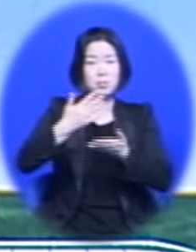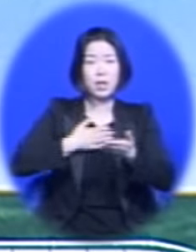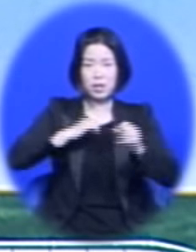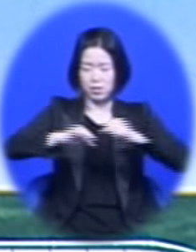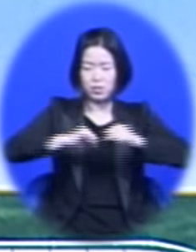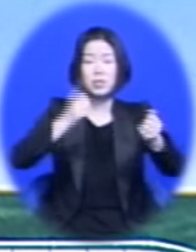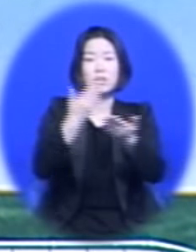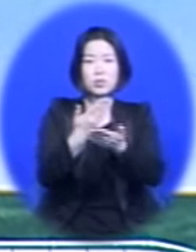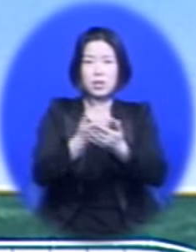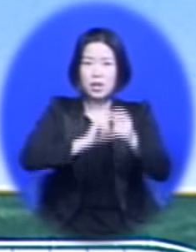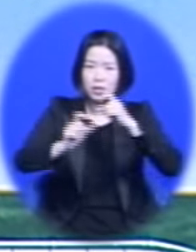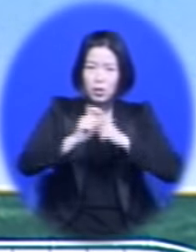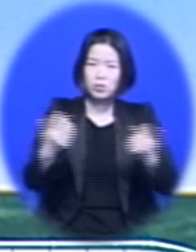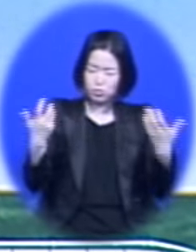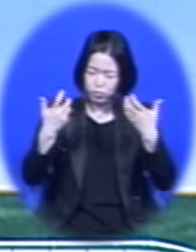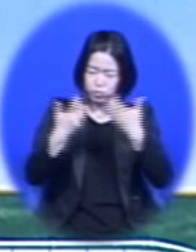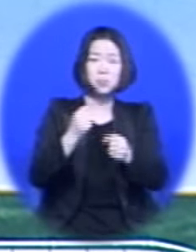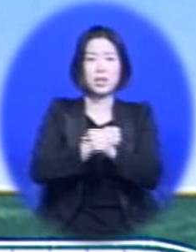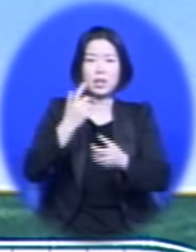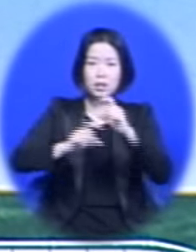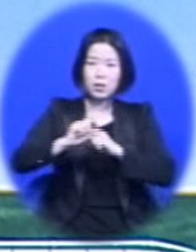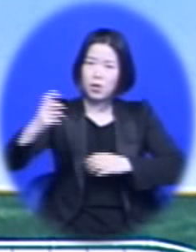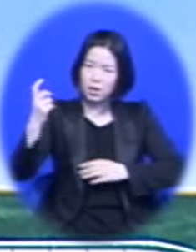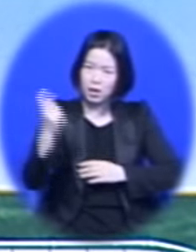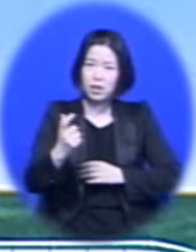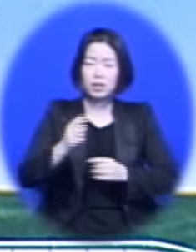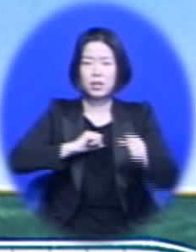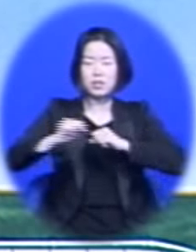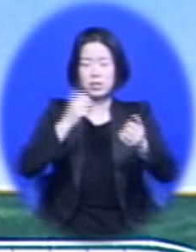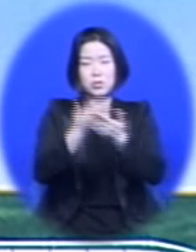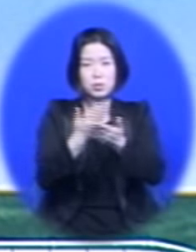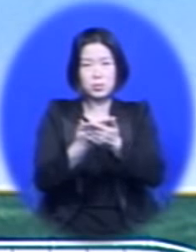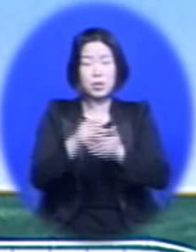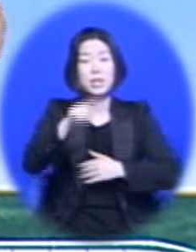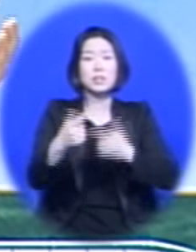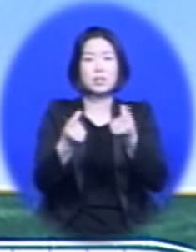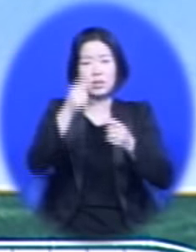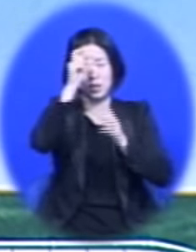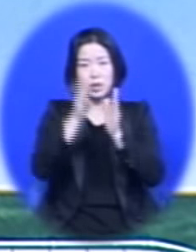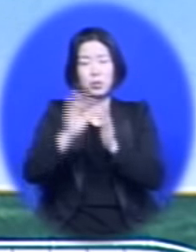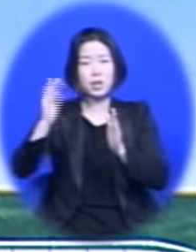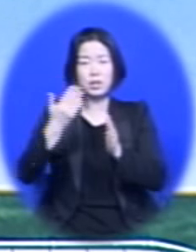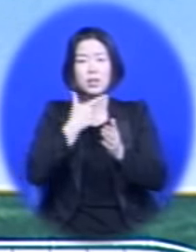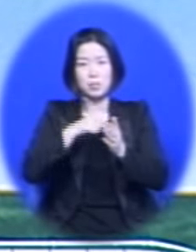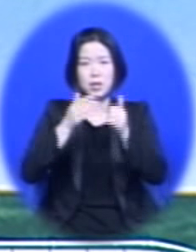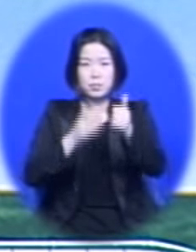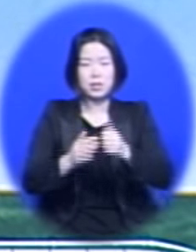주십시오. 더 충만하게, 더 강하게 주님 역사해 주십시오. 그렇게 기도하실 수 있게 되기를